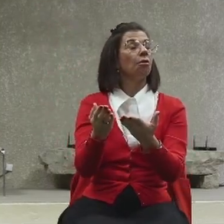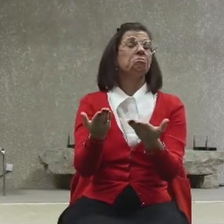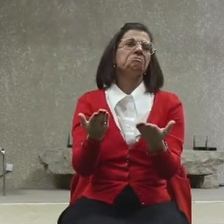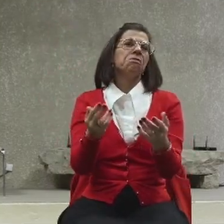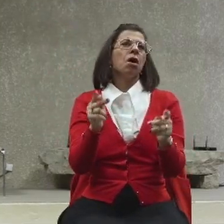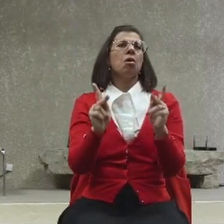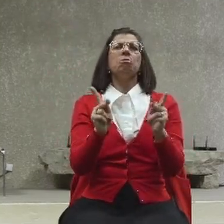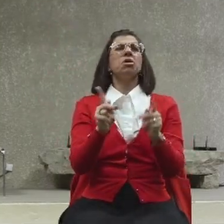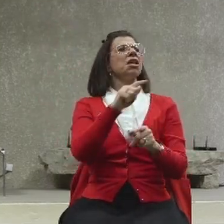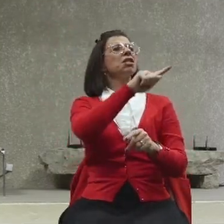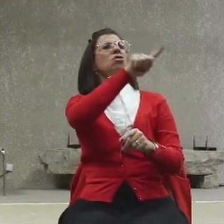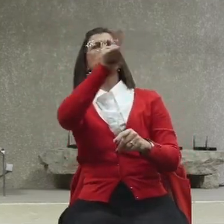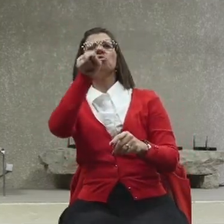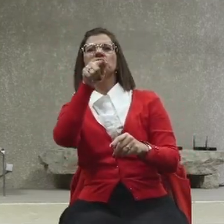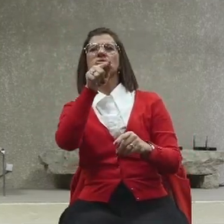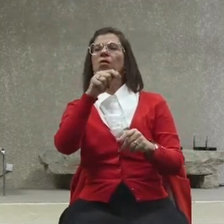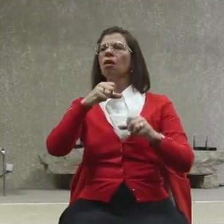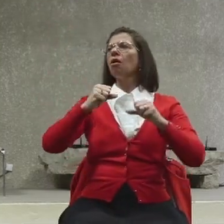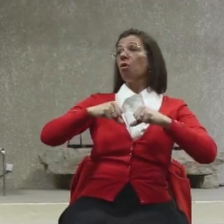c'est de l'accepter par la foi.